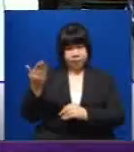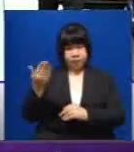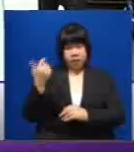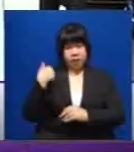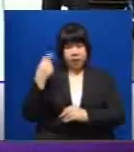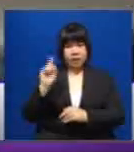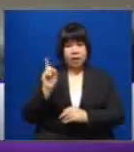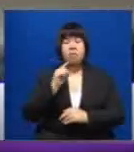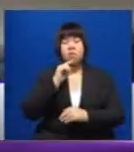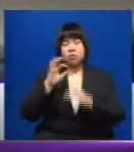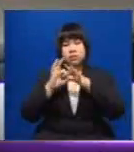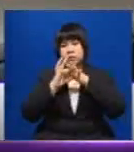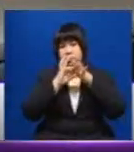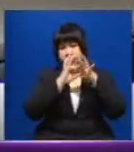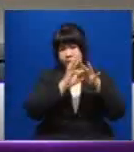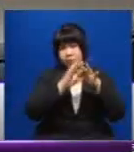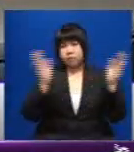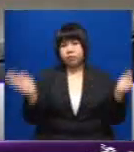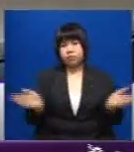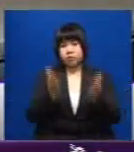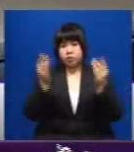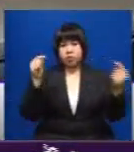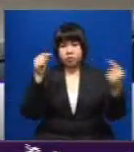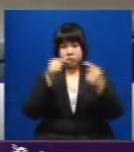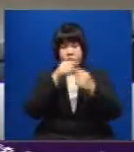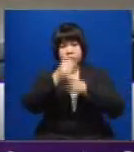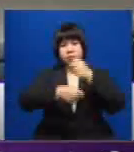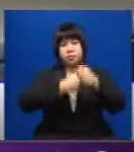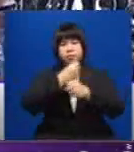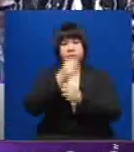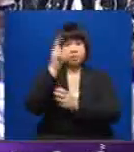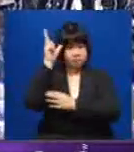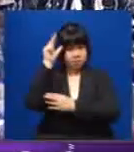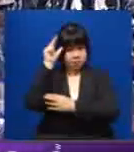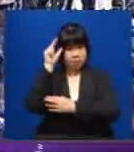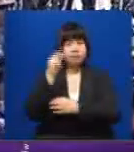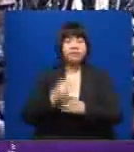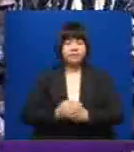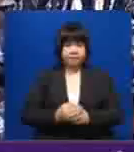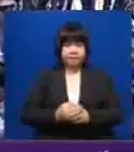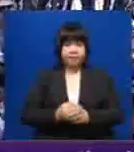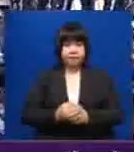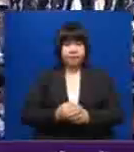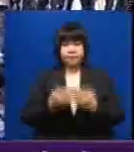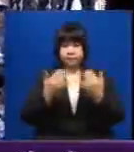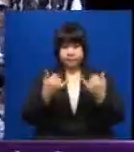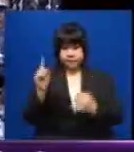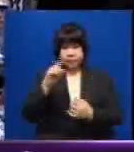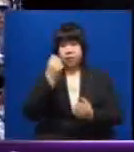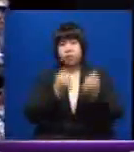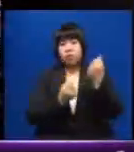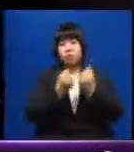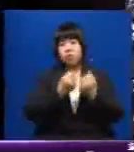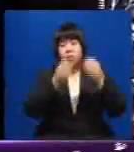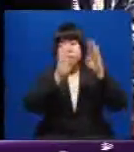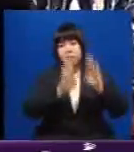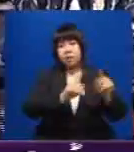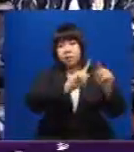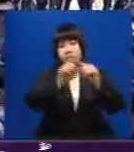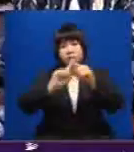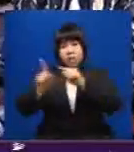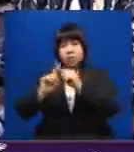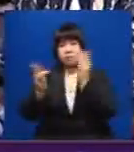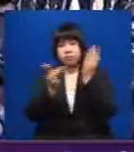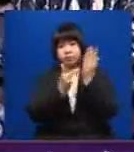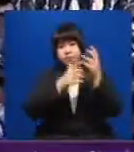ดทำขึ้นเพื่อให้สอดคล้องกับการเฉลิมฉลองปีนักสัตว์ม้าในปีนี้โดยภายในงานมอเตอร์โชว์รถยนต์ค่ายต่างๆได้นำเสนอยนตรกร